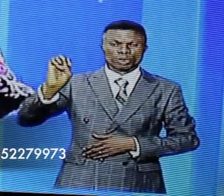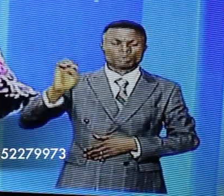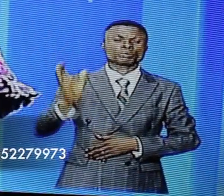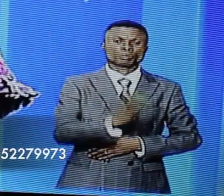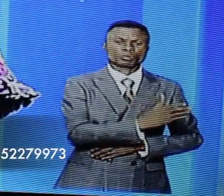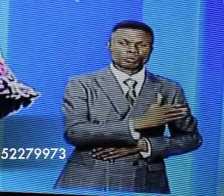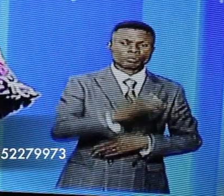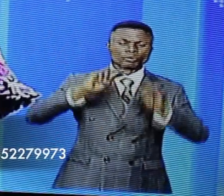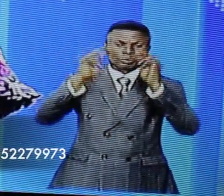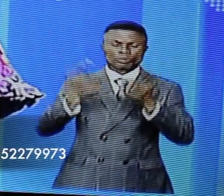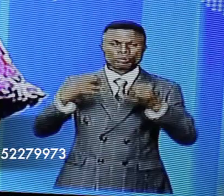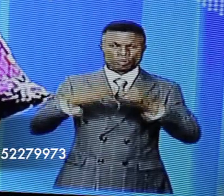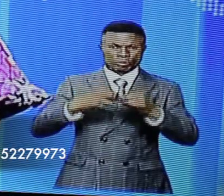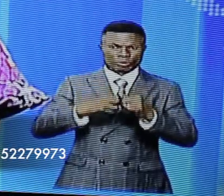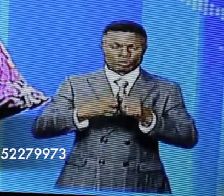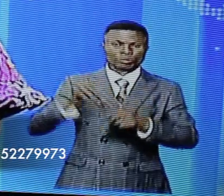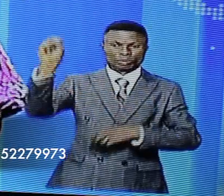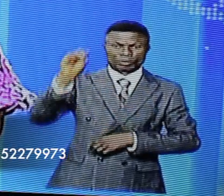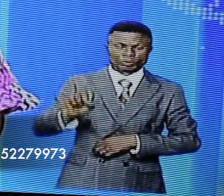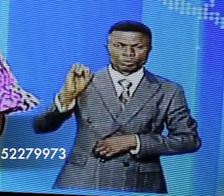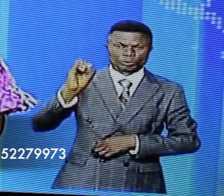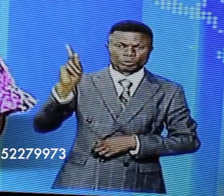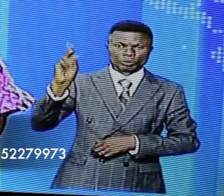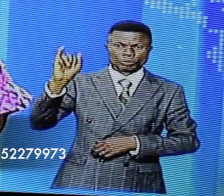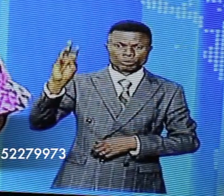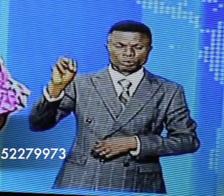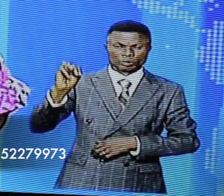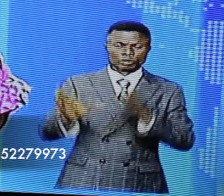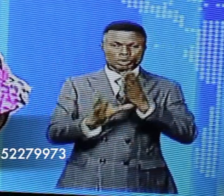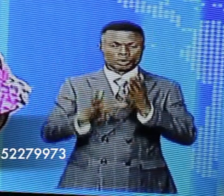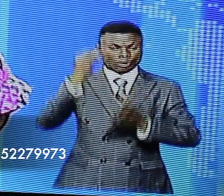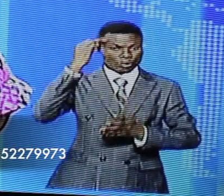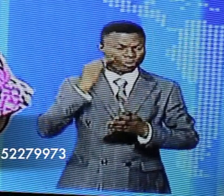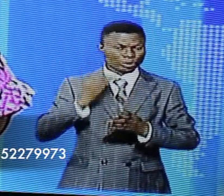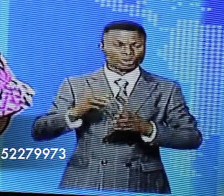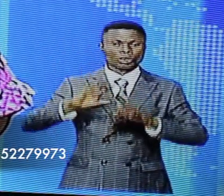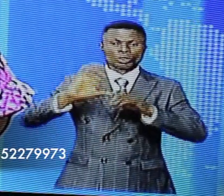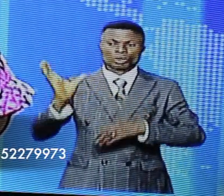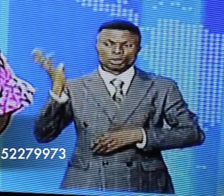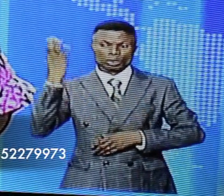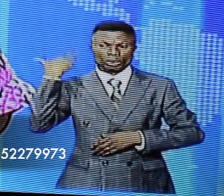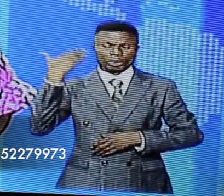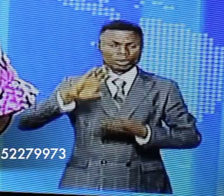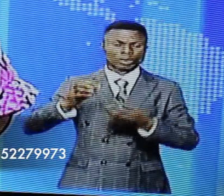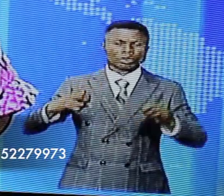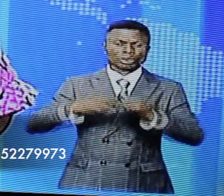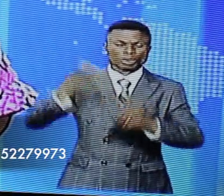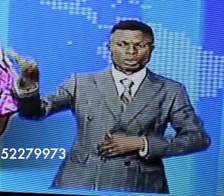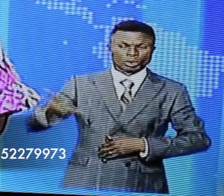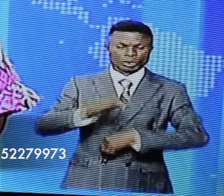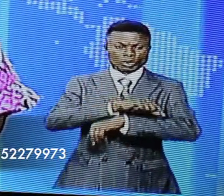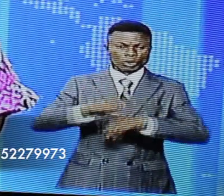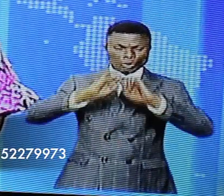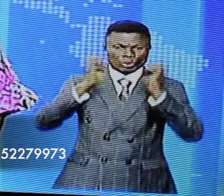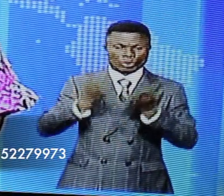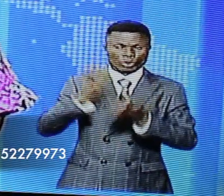Popularisation du réseau électrique de la Sokimo, le vice-ministre des ressources hydrauliques Papi Pongou a reçu la délégation de cette